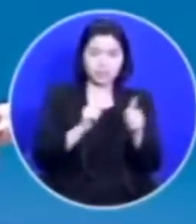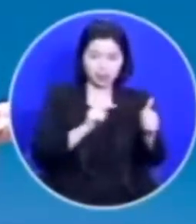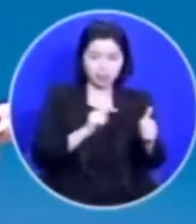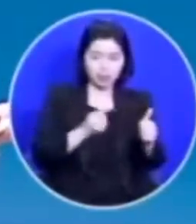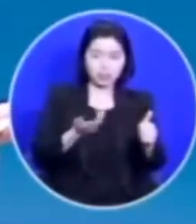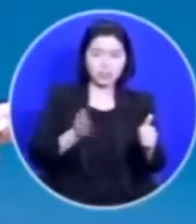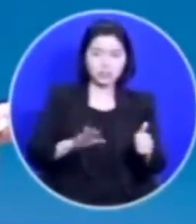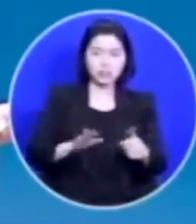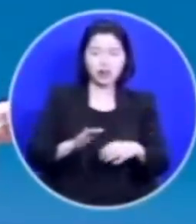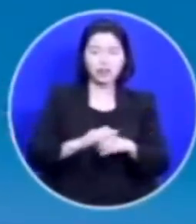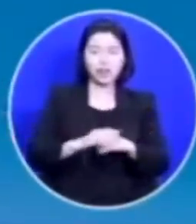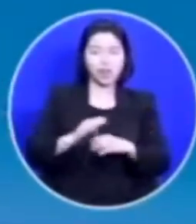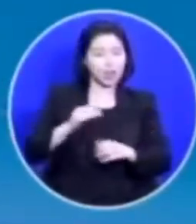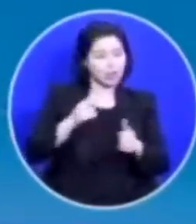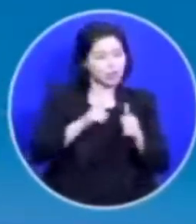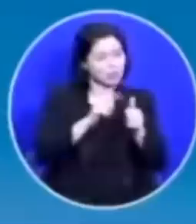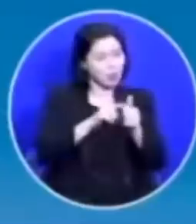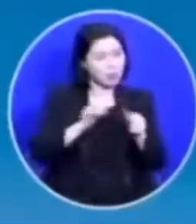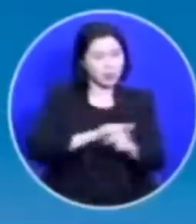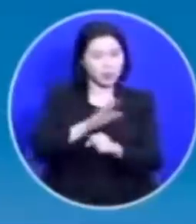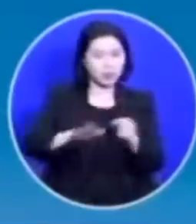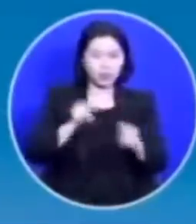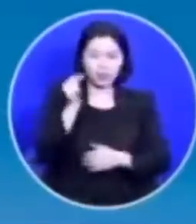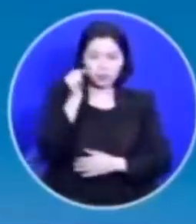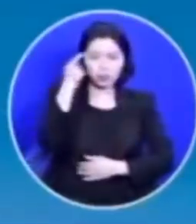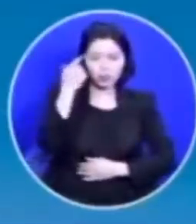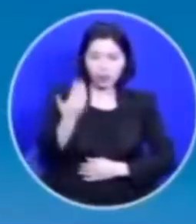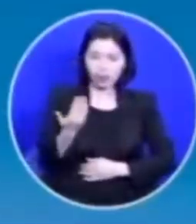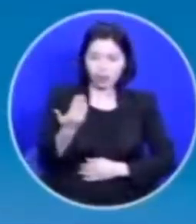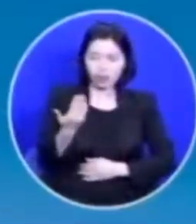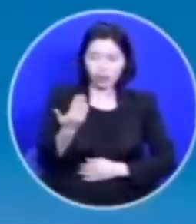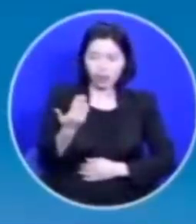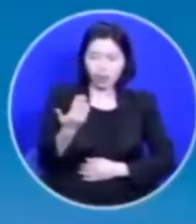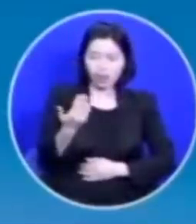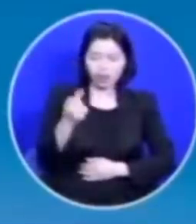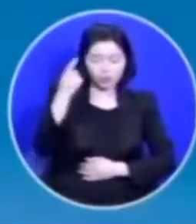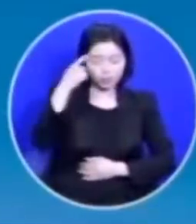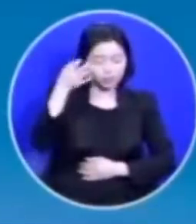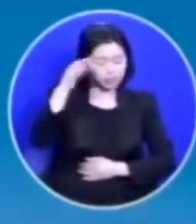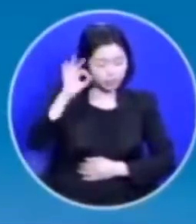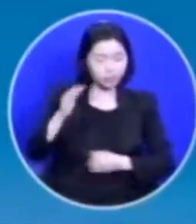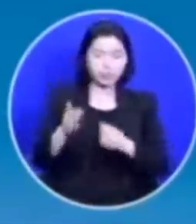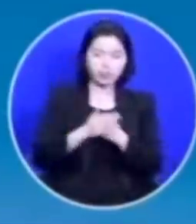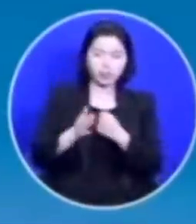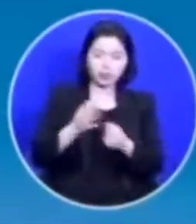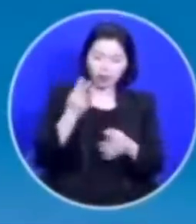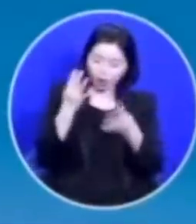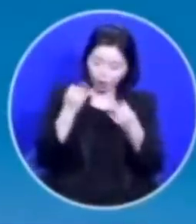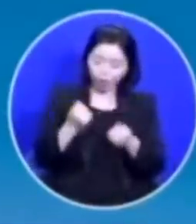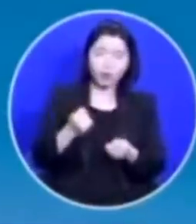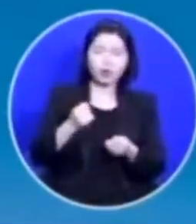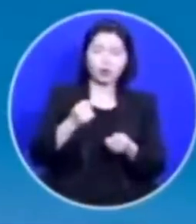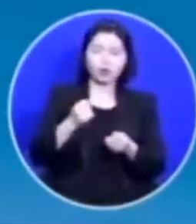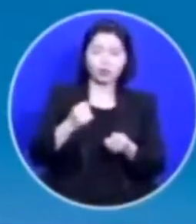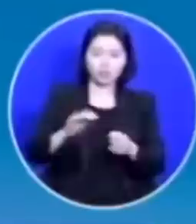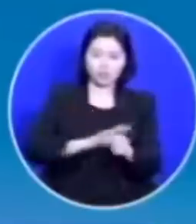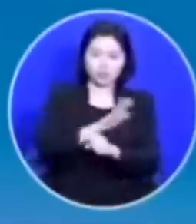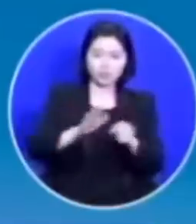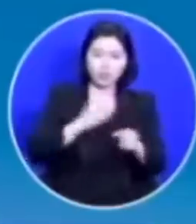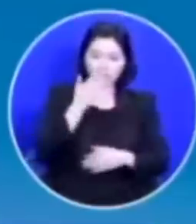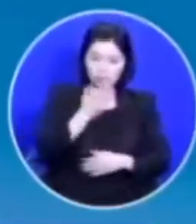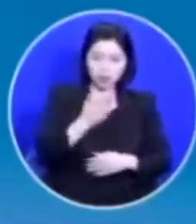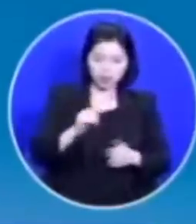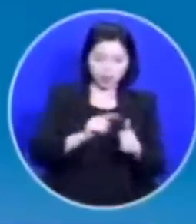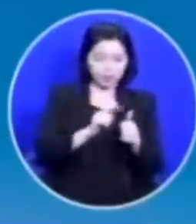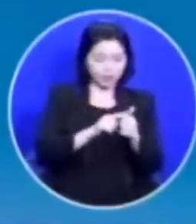사랑 못해 그런 생각이 들 드려요 얼마든지 사랑할 수 있지 남편을 향하여